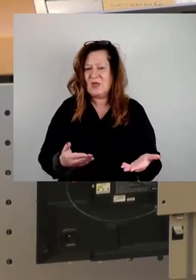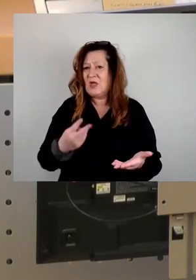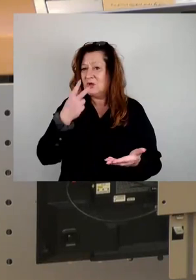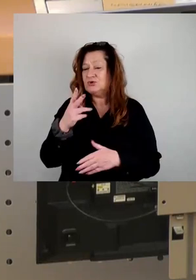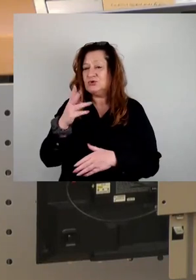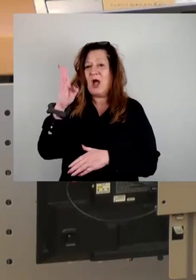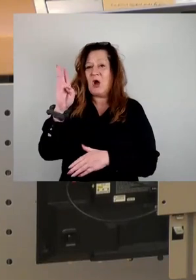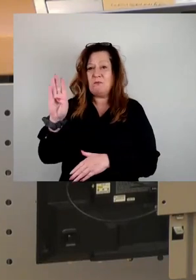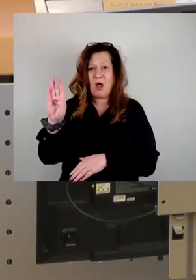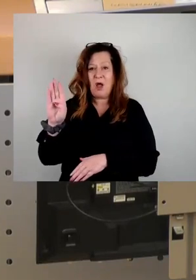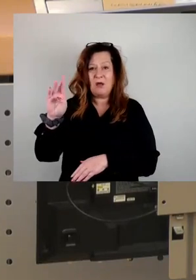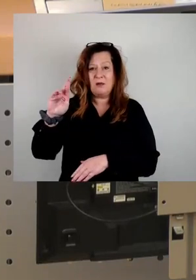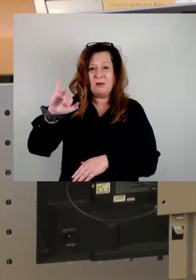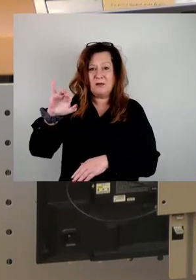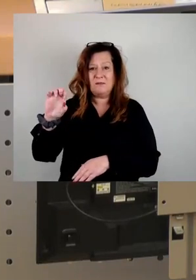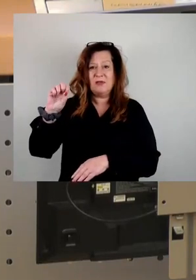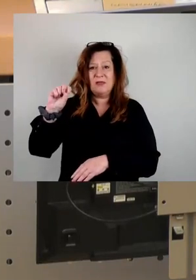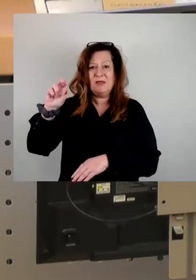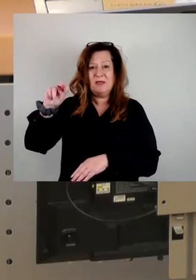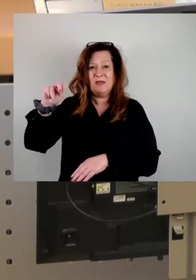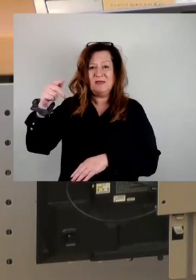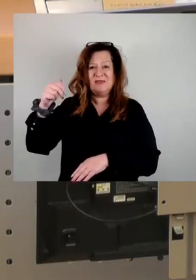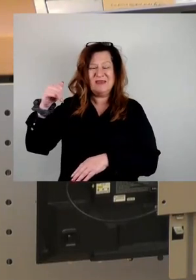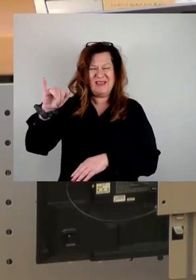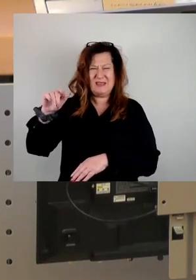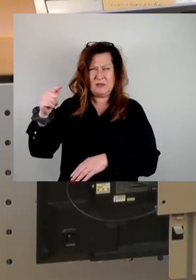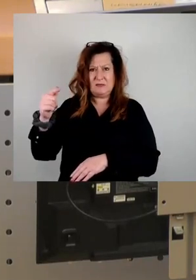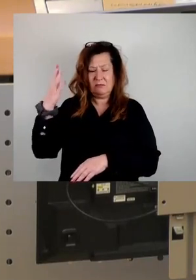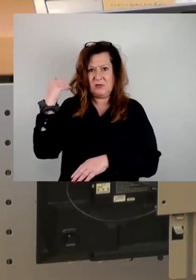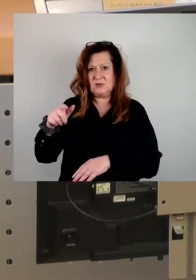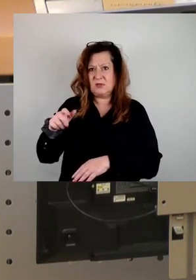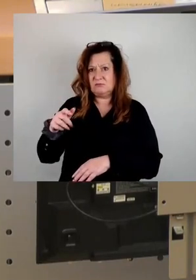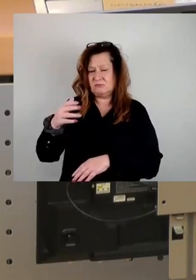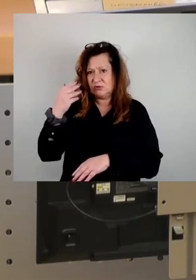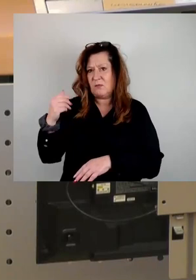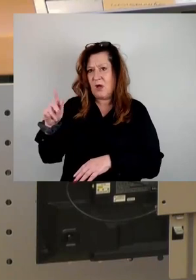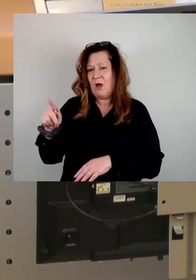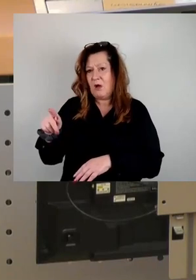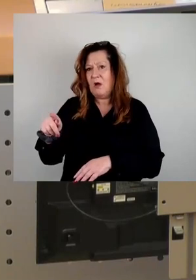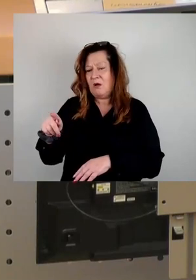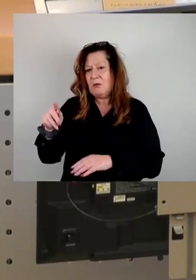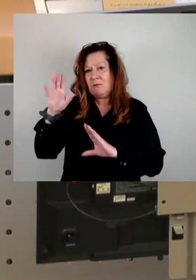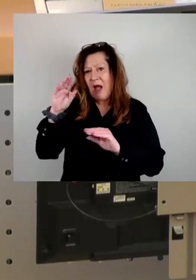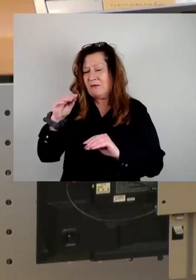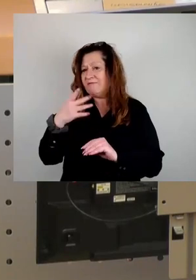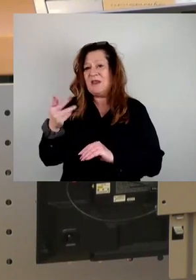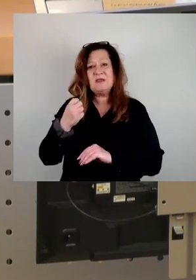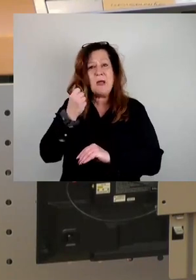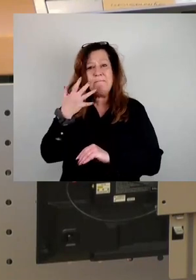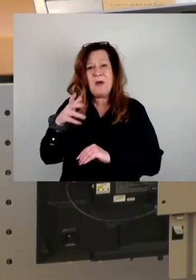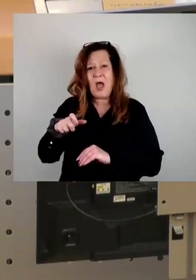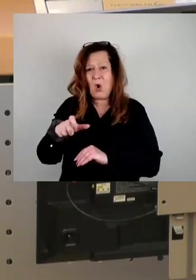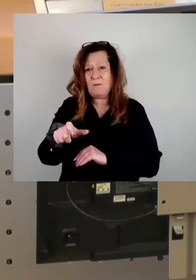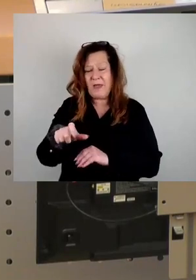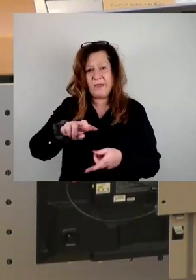den vergangenen Sommern und kann erahnen, dass aus diesem blauen Band Geberbach ganz schnell ein braunes Band werden könnte. Und auch um